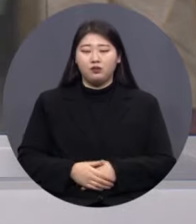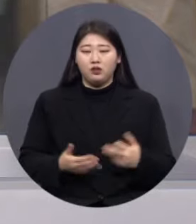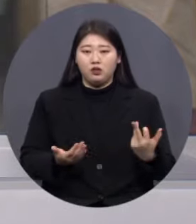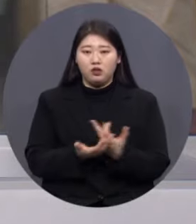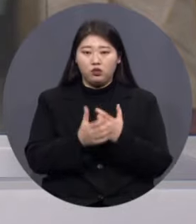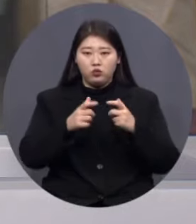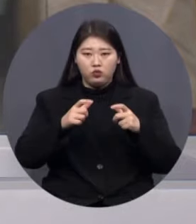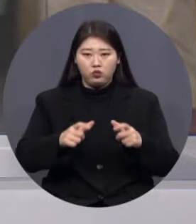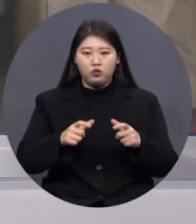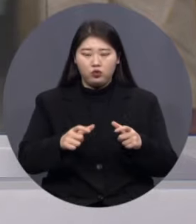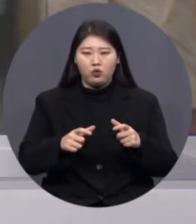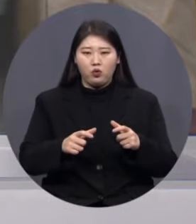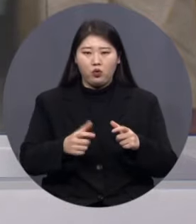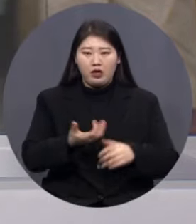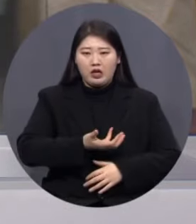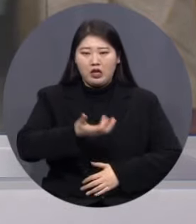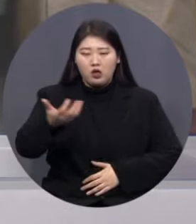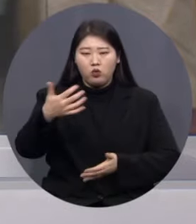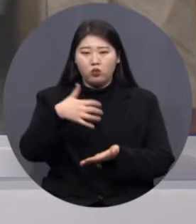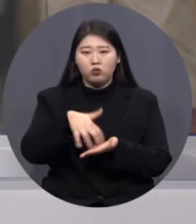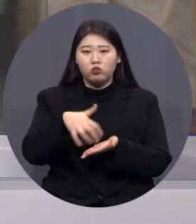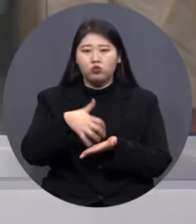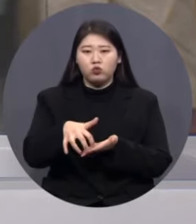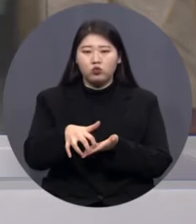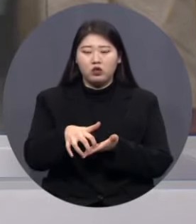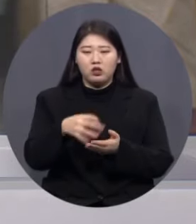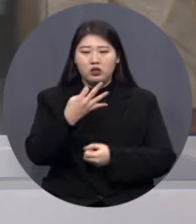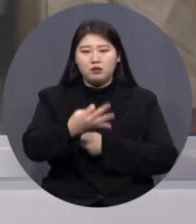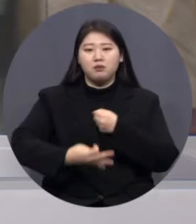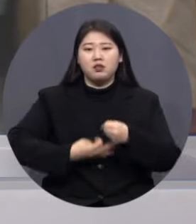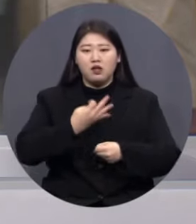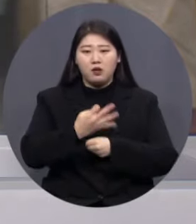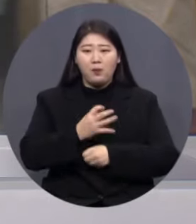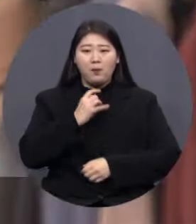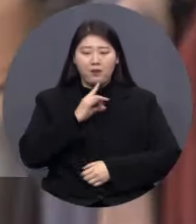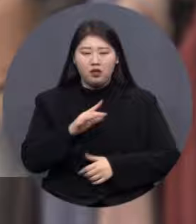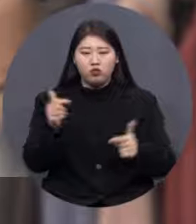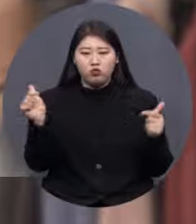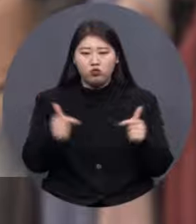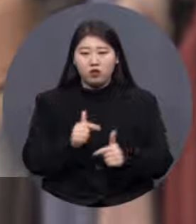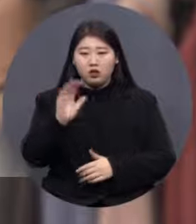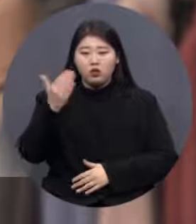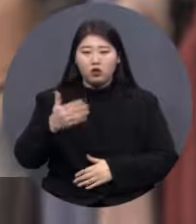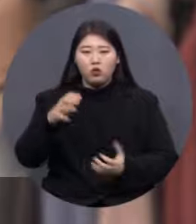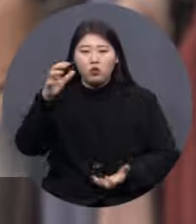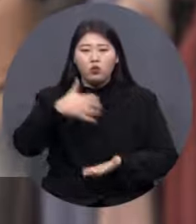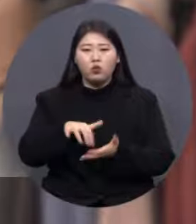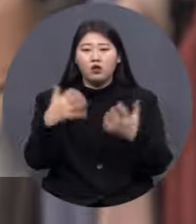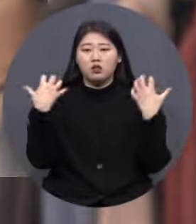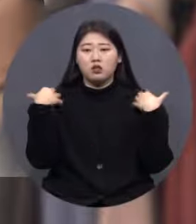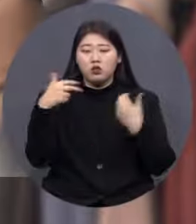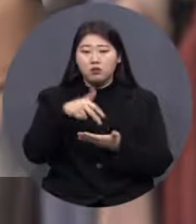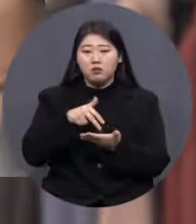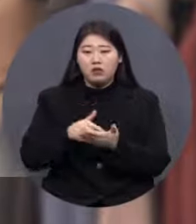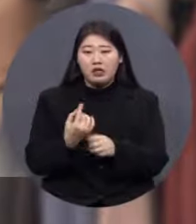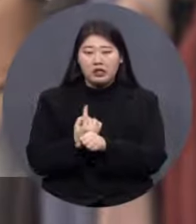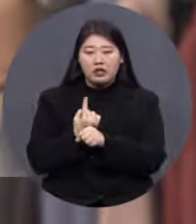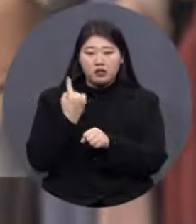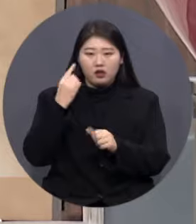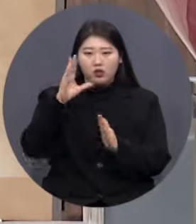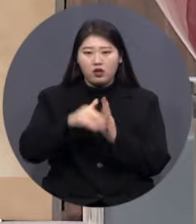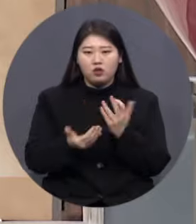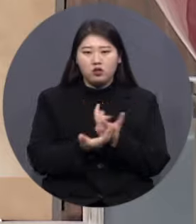제주지역 순 2동 인구가 14년 만에 감소세로 돌아섰습니다 통계청에 따르면 지난에 제주를 떠난